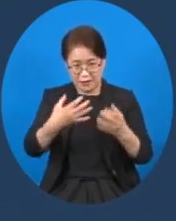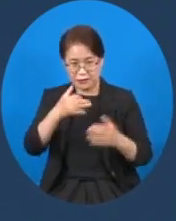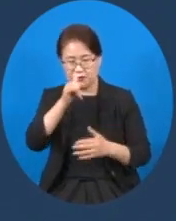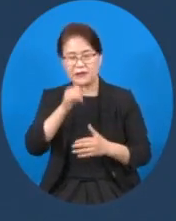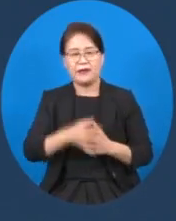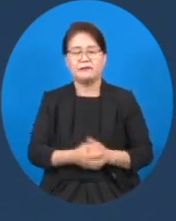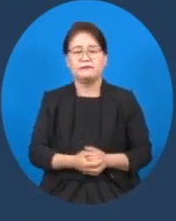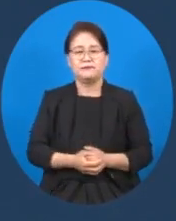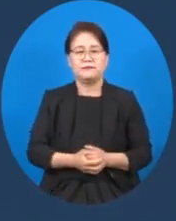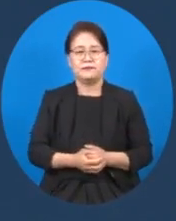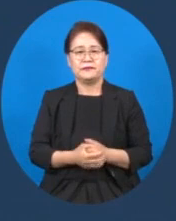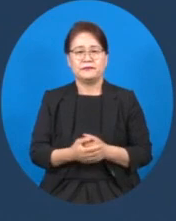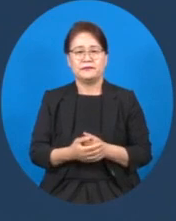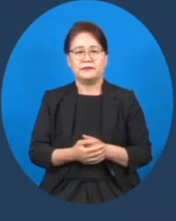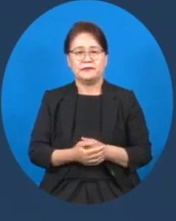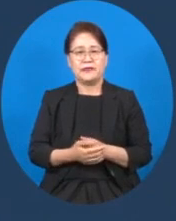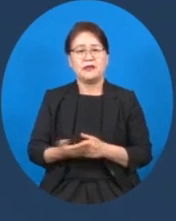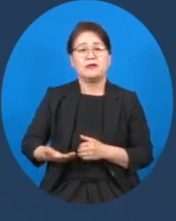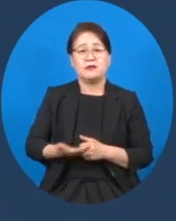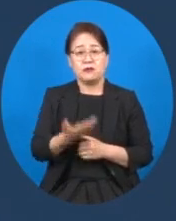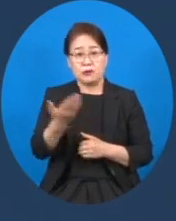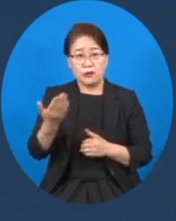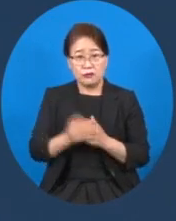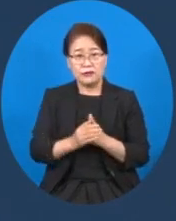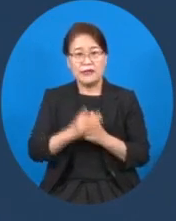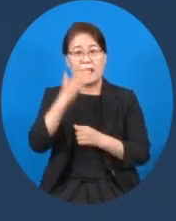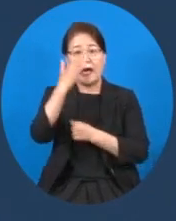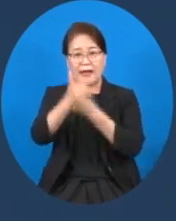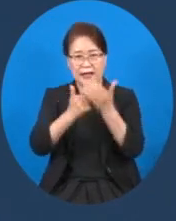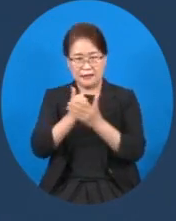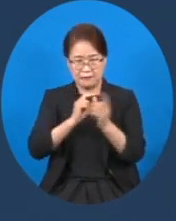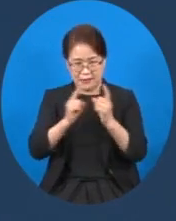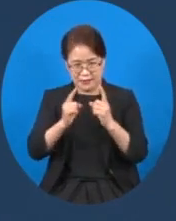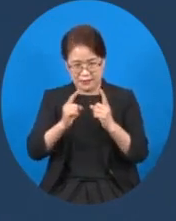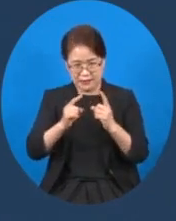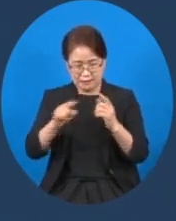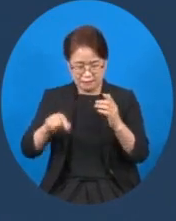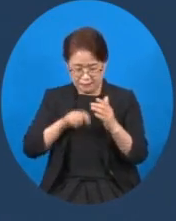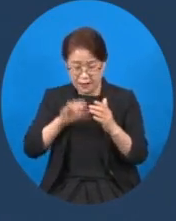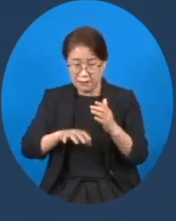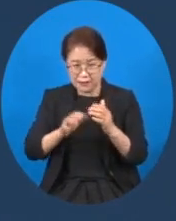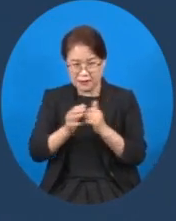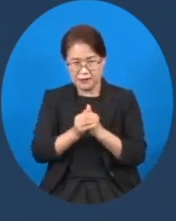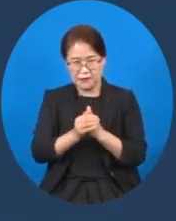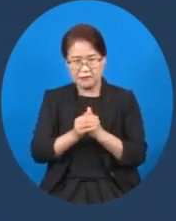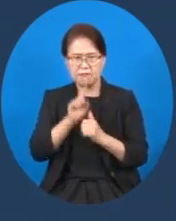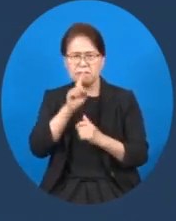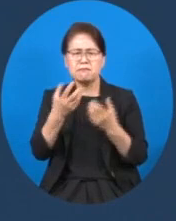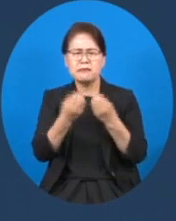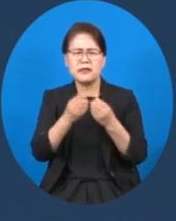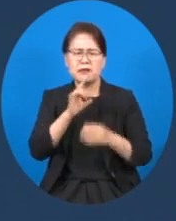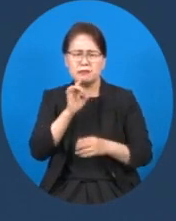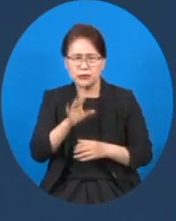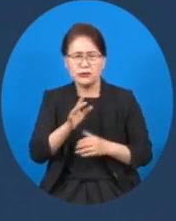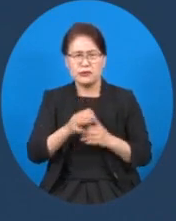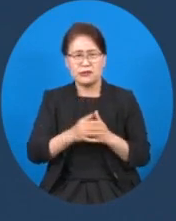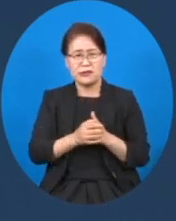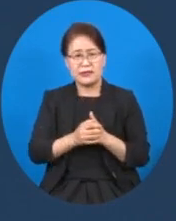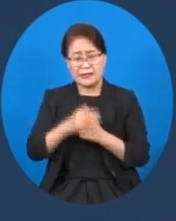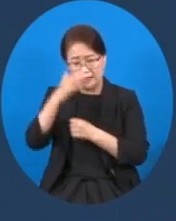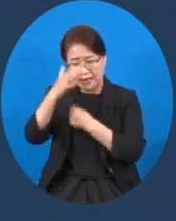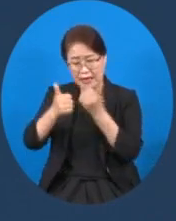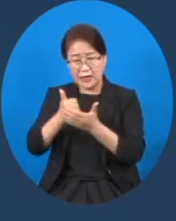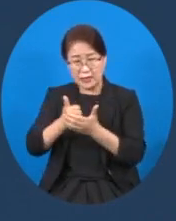여러분, 오늘 하나님의 말씀 앞에 그것은 핑계일 수밖에 없어요. 왜냐하면요, 하나님은 지금